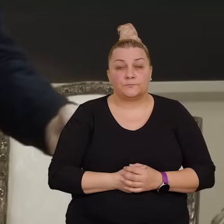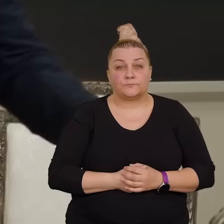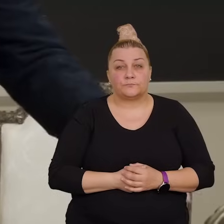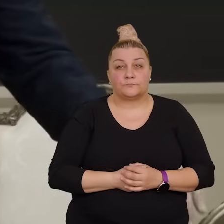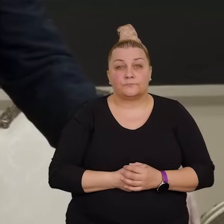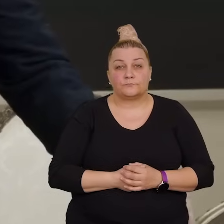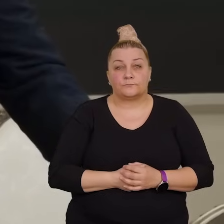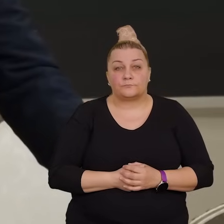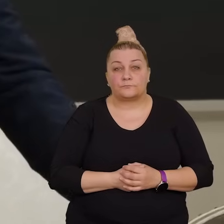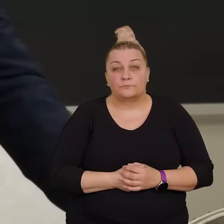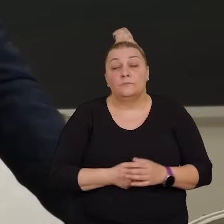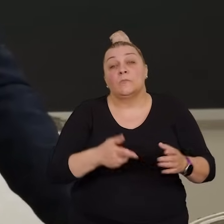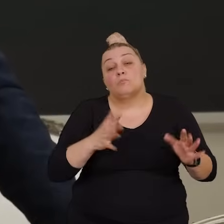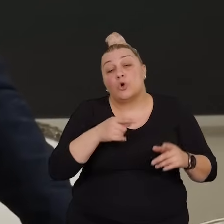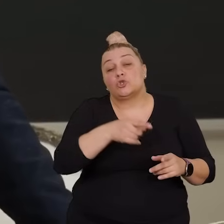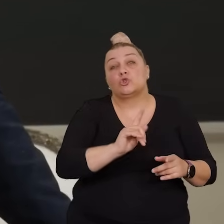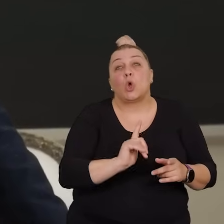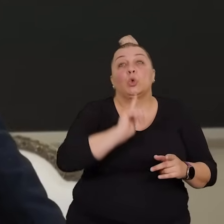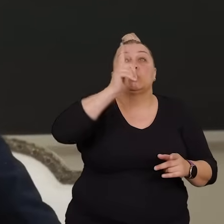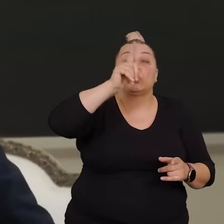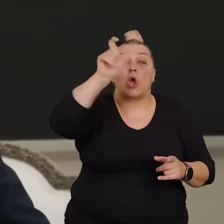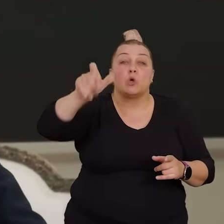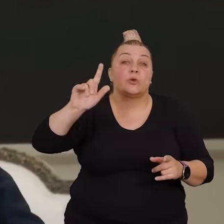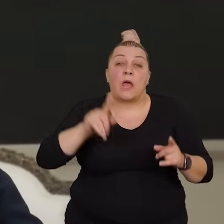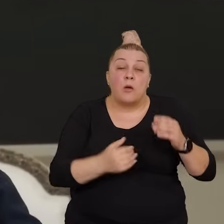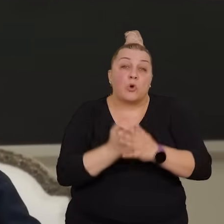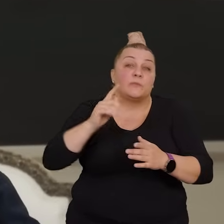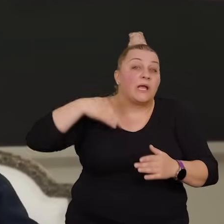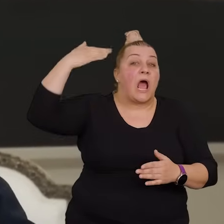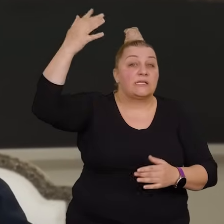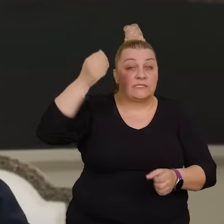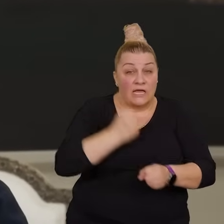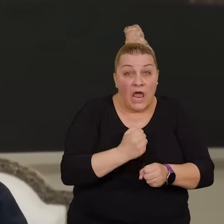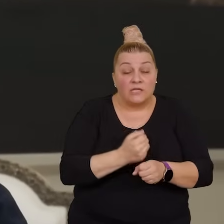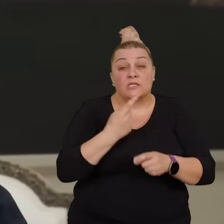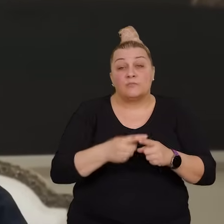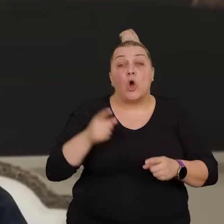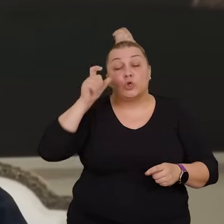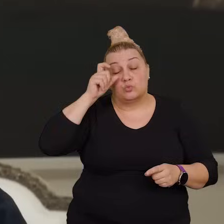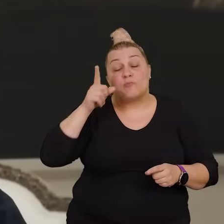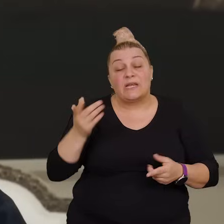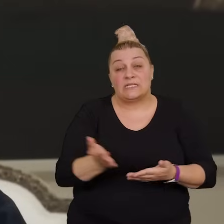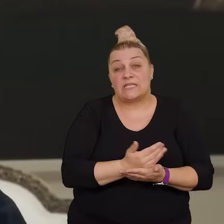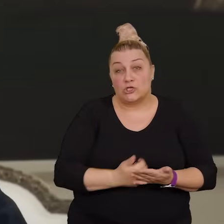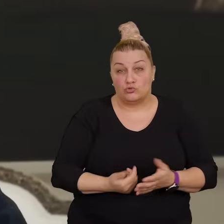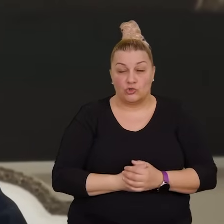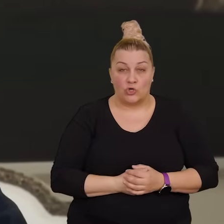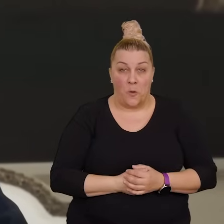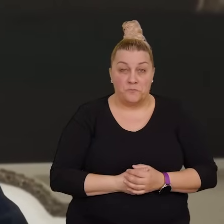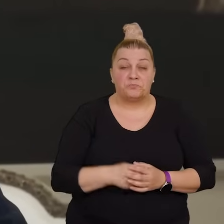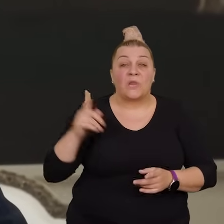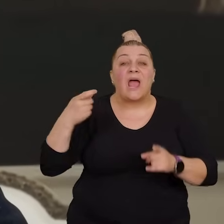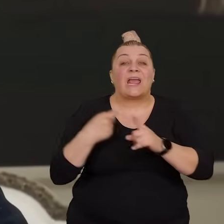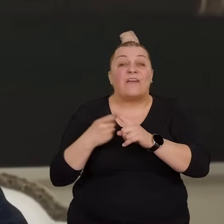Tako da to će valjda netko drugi napraviti jednog dana. Ja se nadam, jer Tuđman je zaslužio. Kakva je reakcija bila Kevina Spaceyja